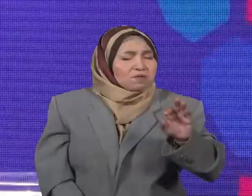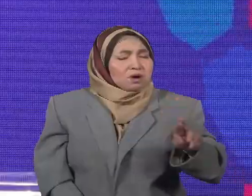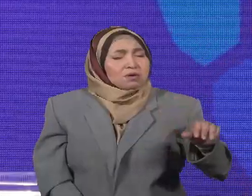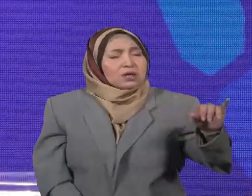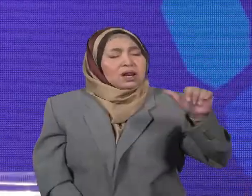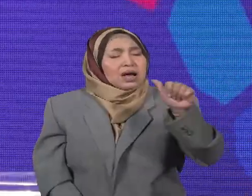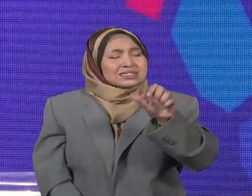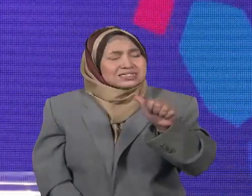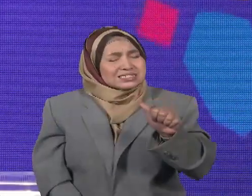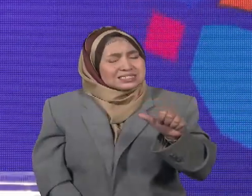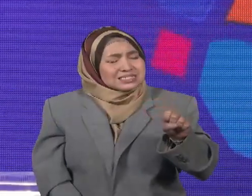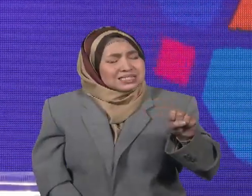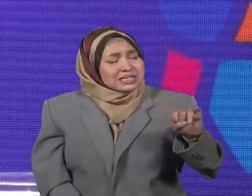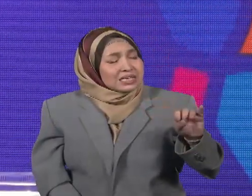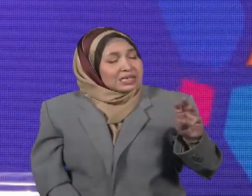كَفَّارٍ